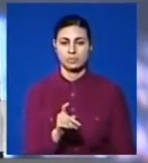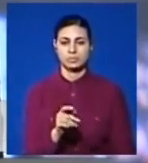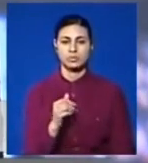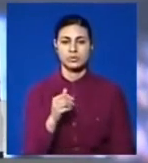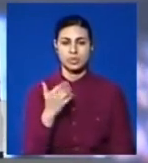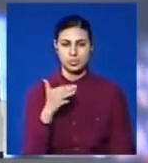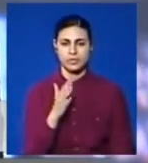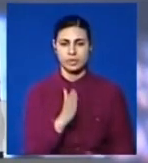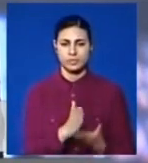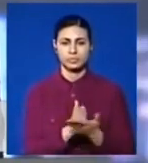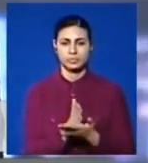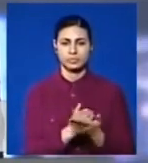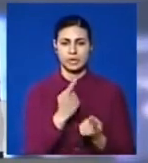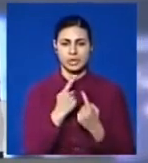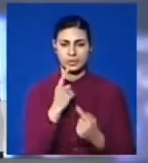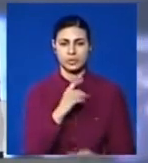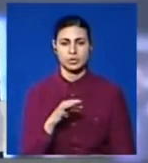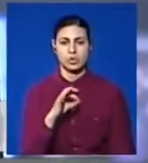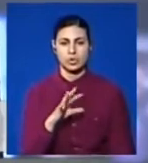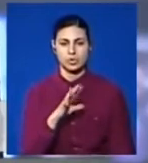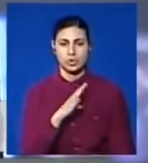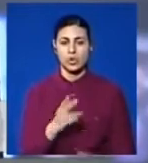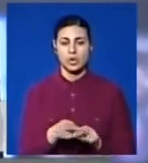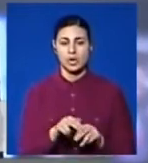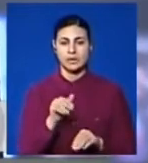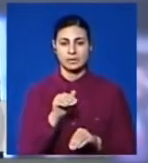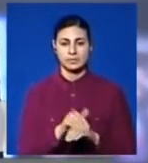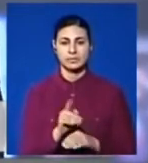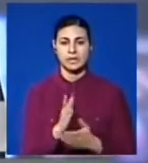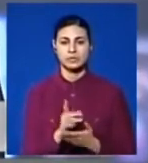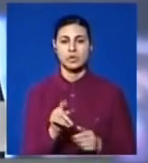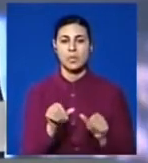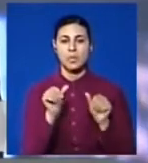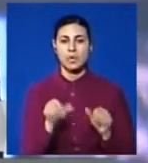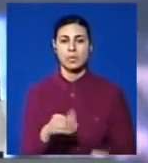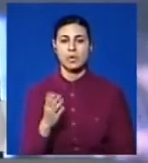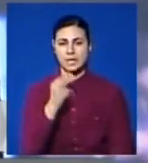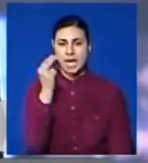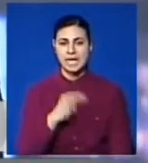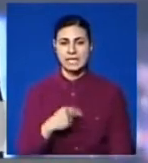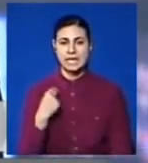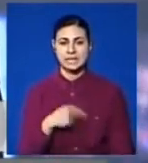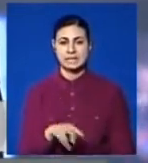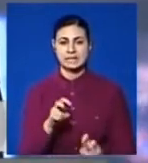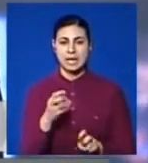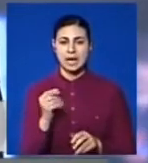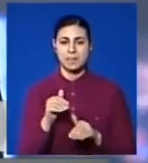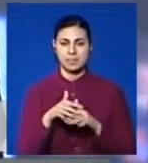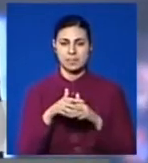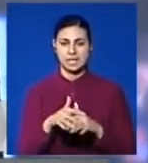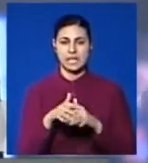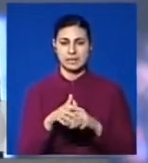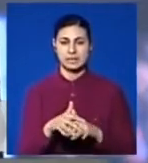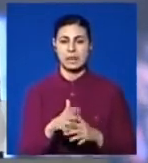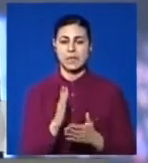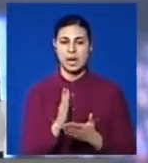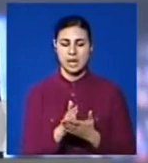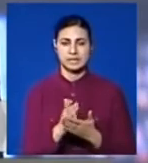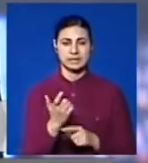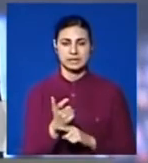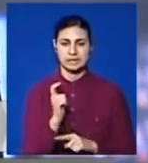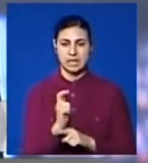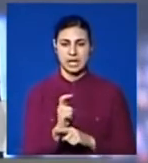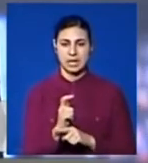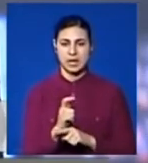წელია ჩვენ ვლაპარაკობთ. ამან გამოავლინა ის, რომ ფორმა, რომლითაც ეკლესია და საპატრიარქო ფინანსდება, არის